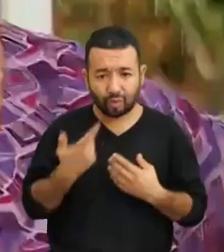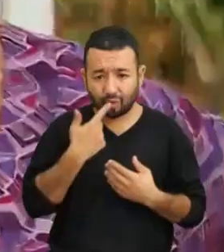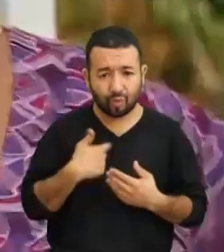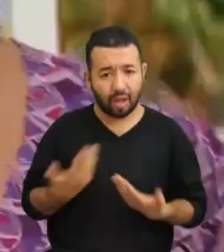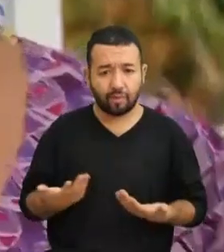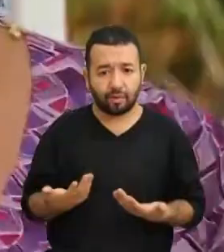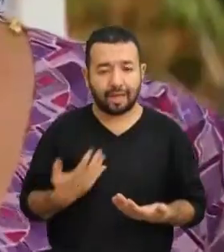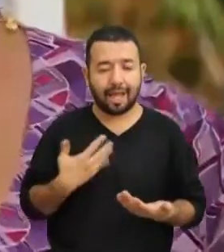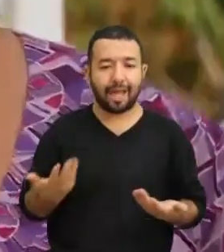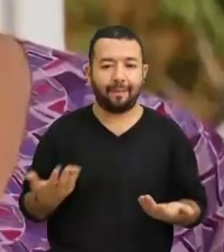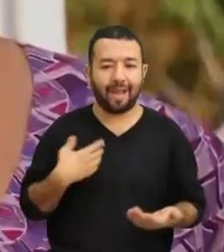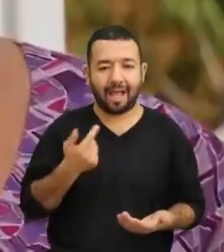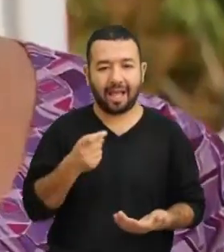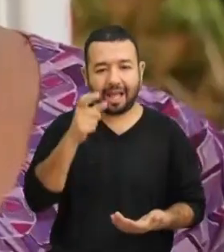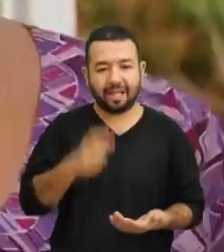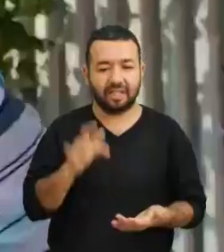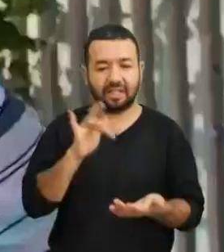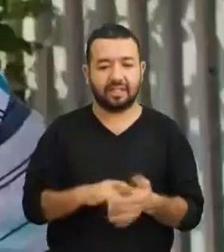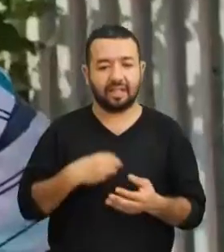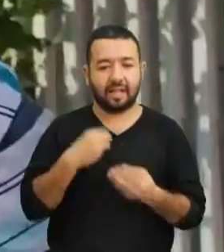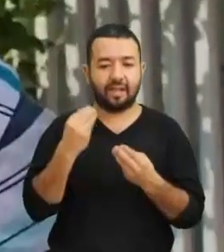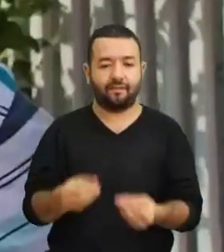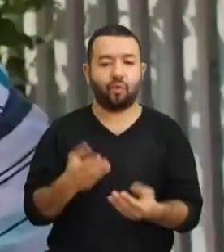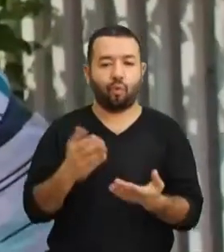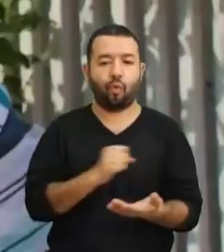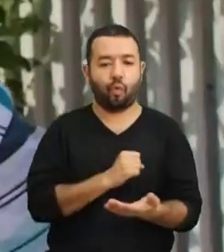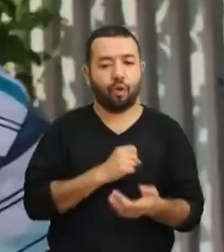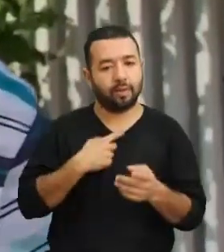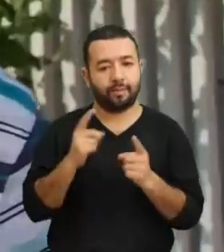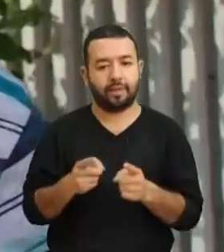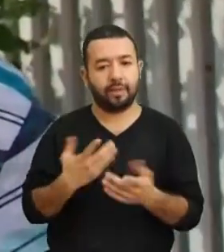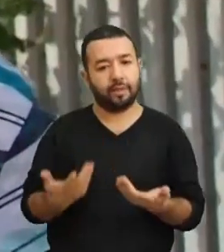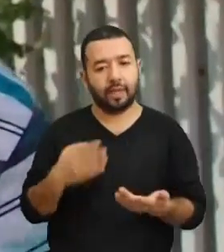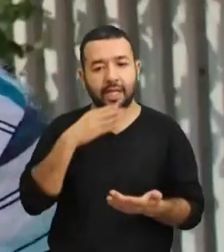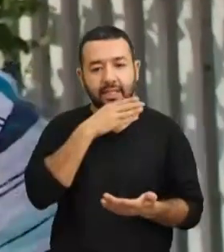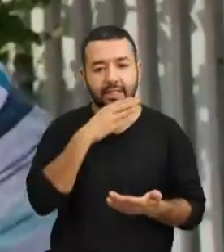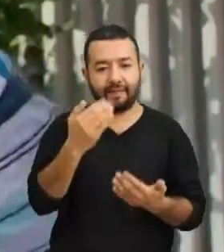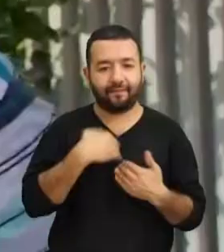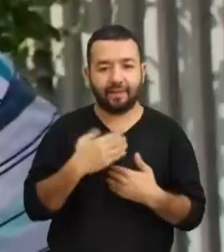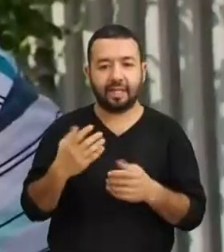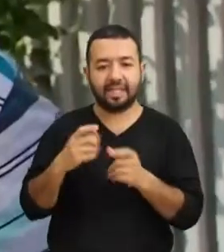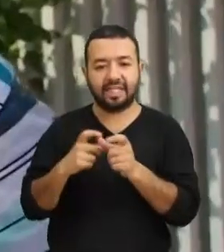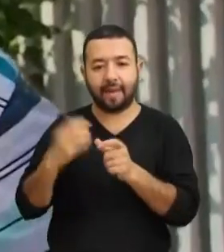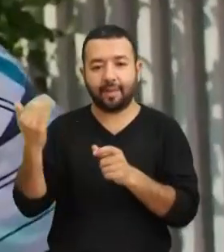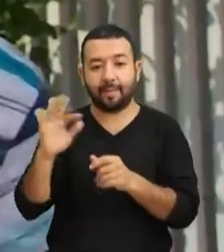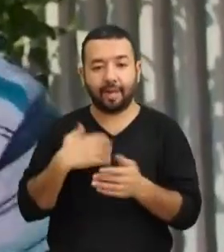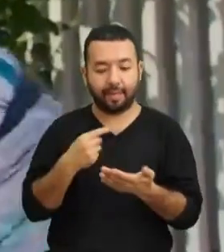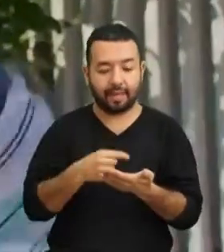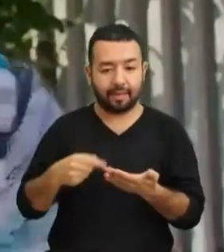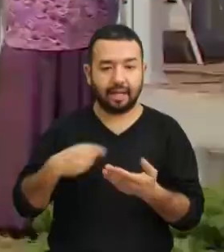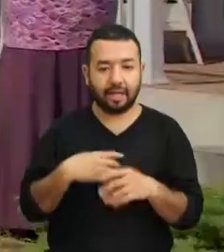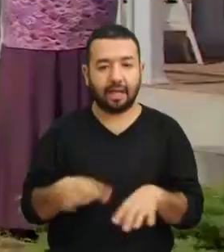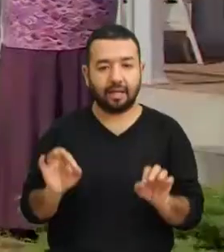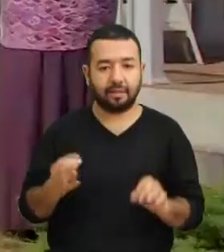ya? Ya aman, açık ettiklerinin cezasını çek işte. Neyse, Zarp Bey gelmeden benim şu davetiyeleri yazmam